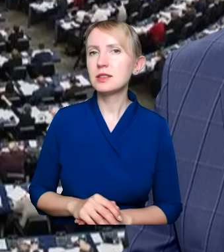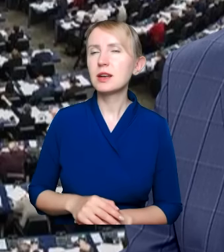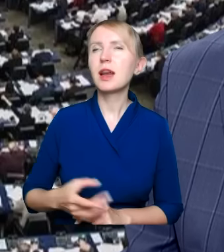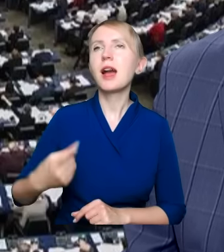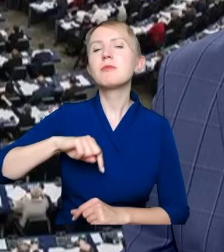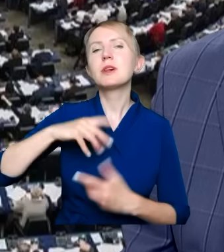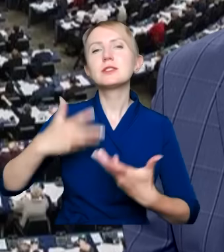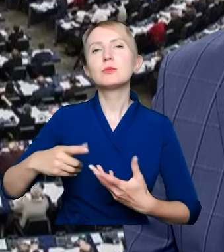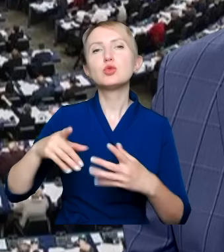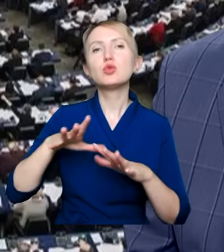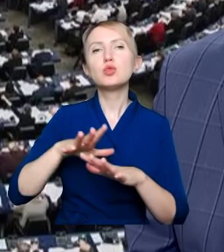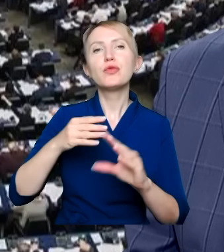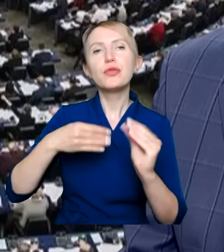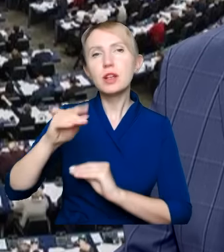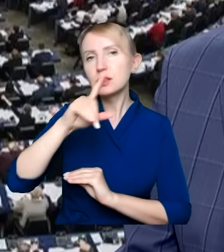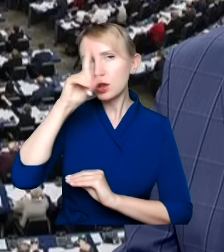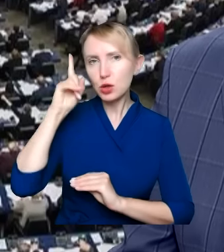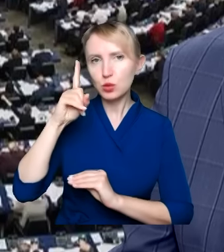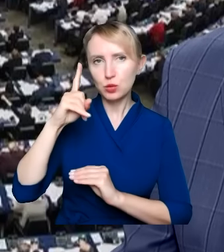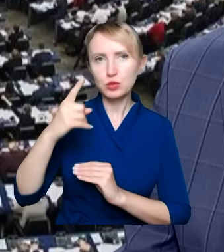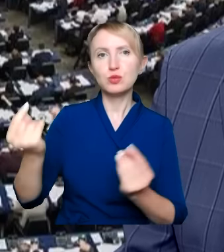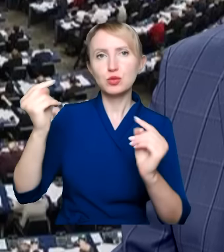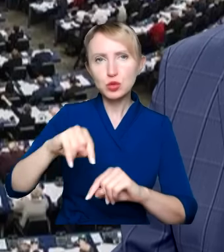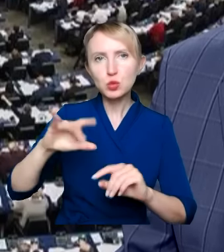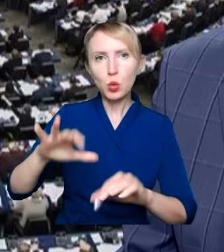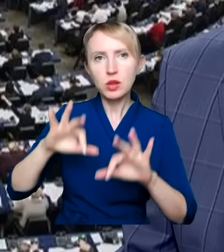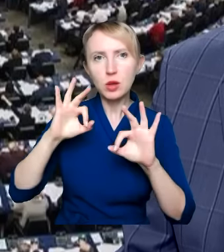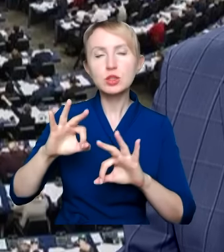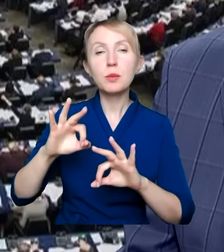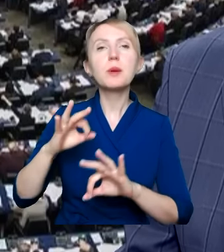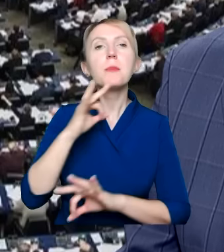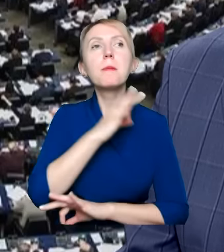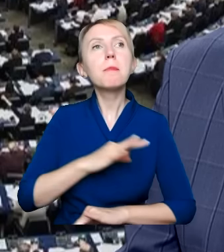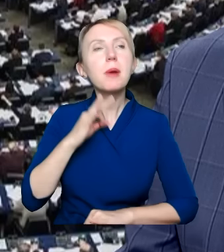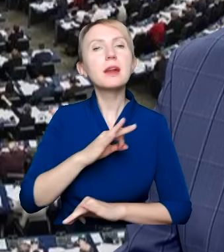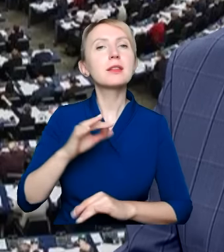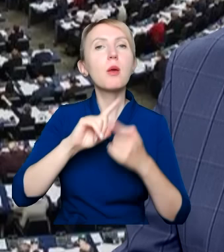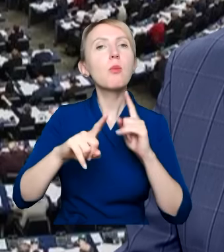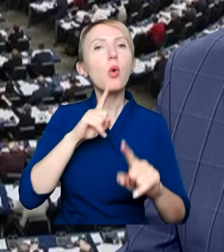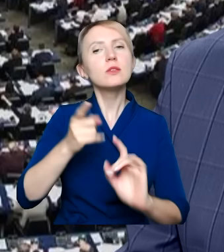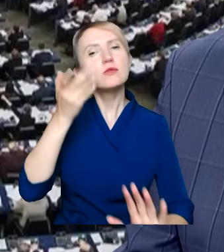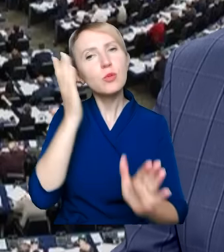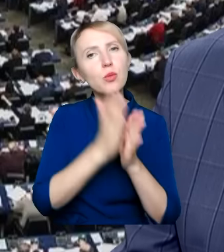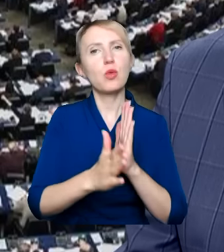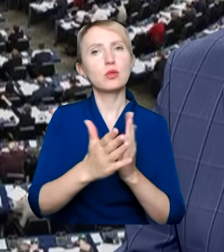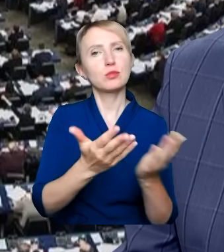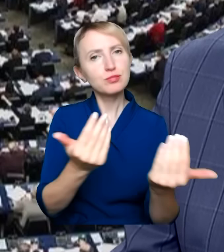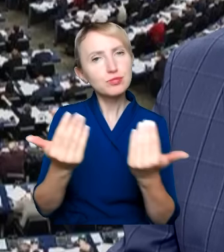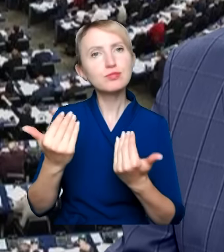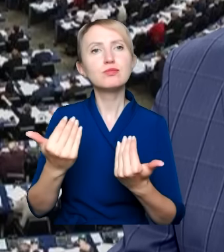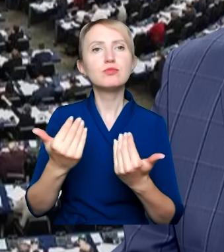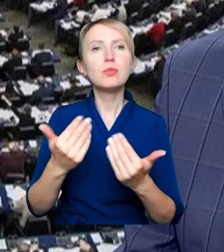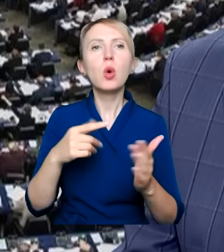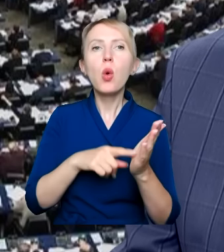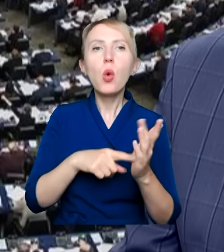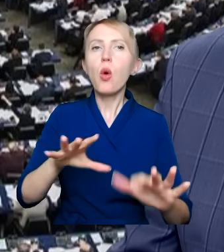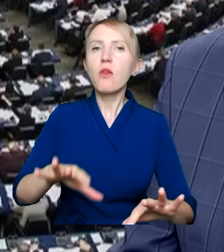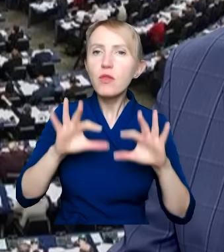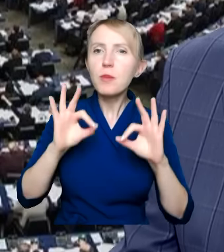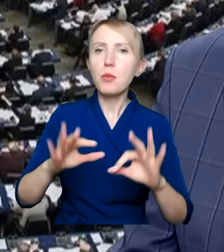większa konkretne partie polityczne zwracały się do swoich wyborców z takim właśnie oto przekazem że są to wybory